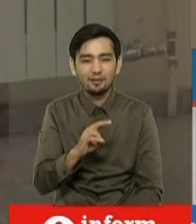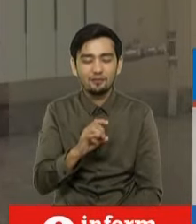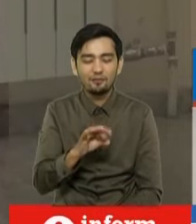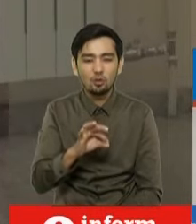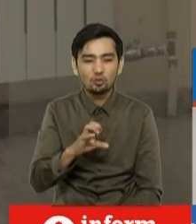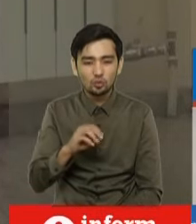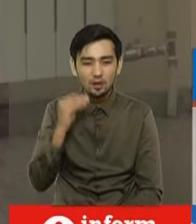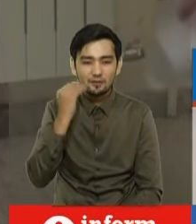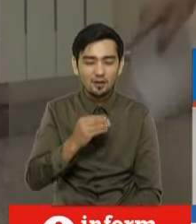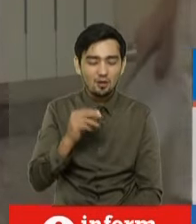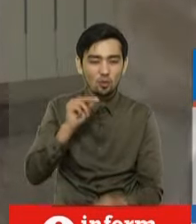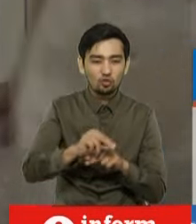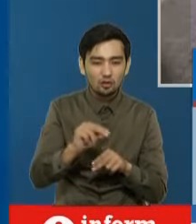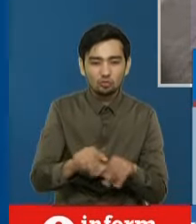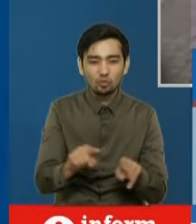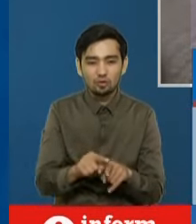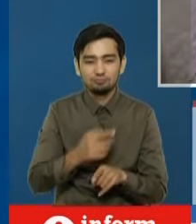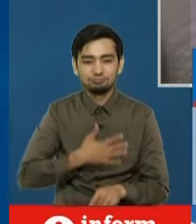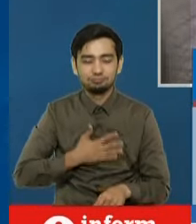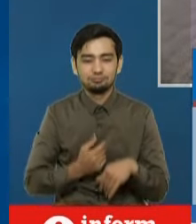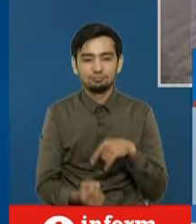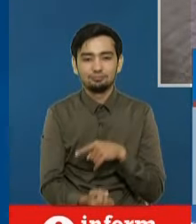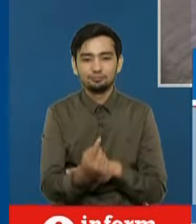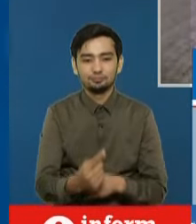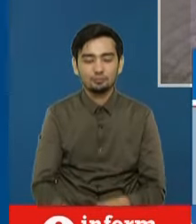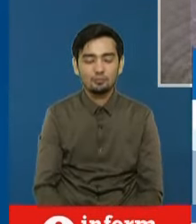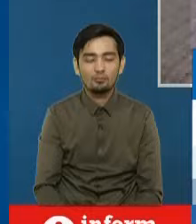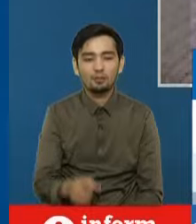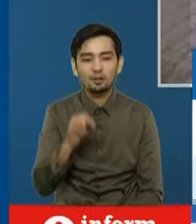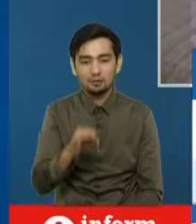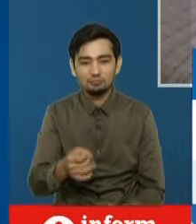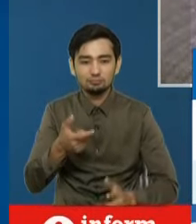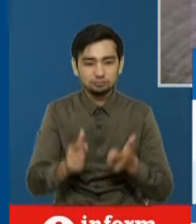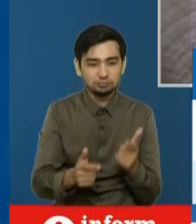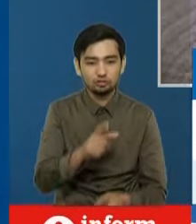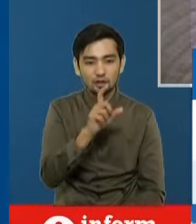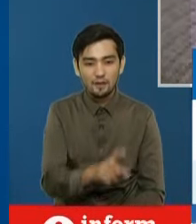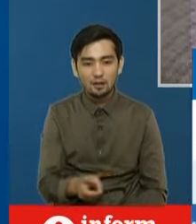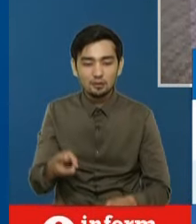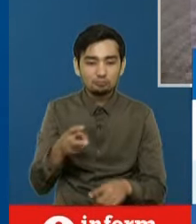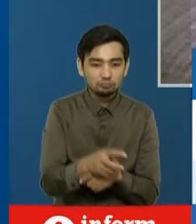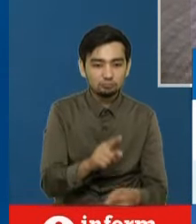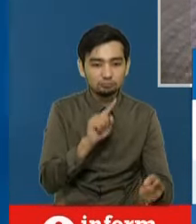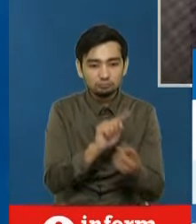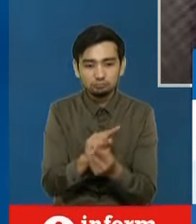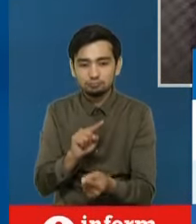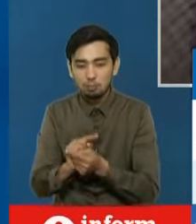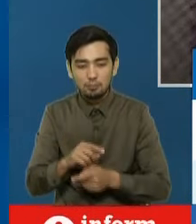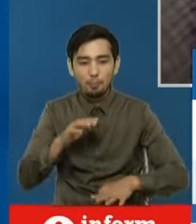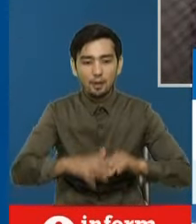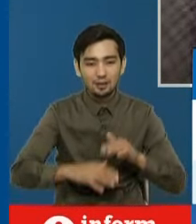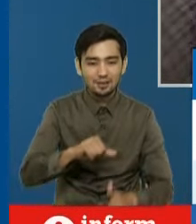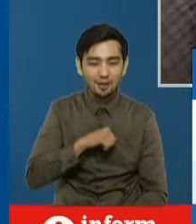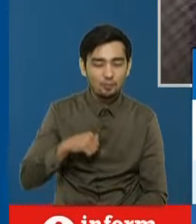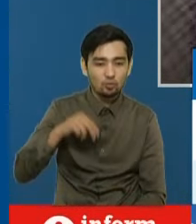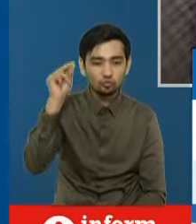качество обучения, говорят в Минздраве. Доступ должен быть к пациенту, к реальному. Они же должны все время быть в практике. Мы говорим об